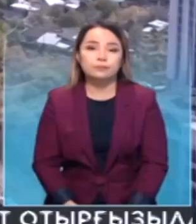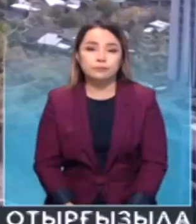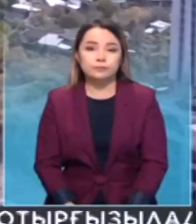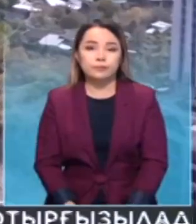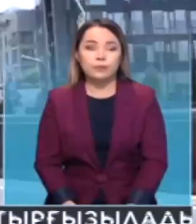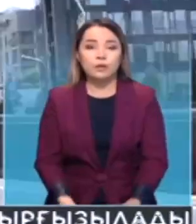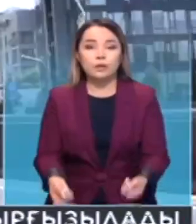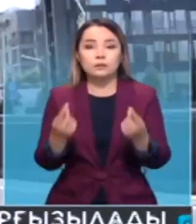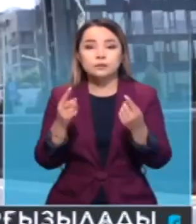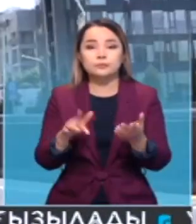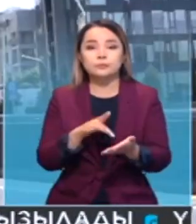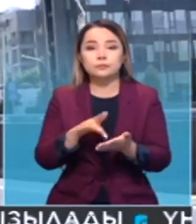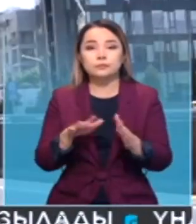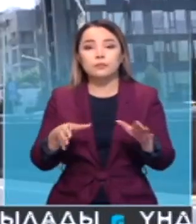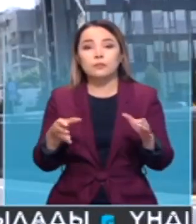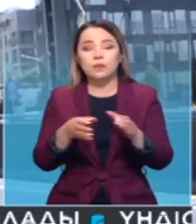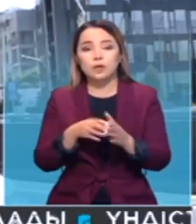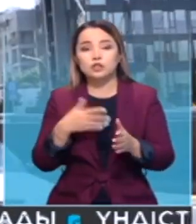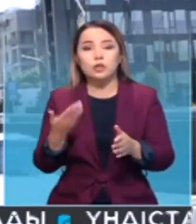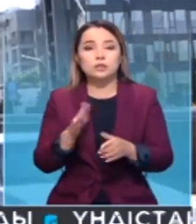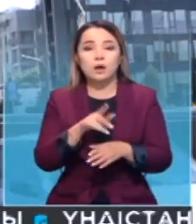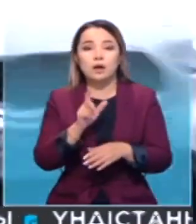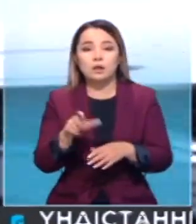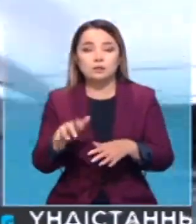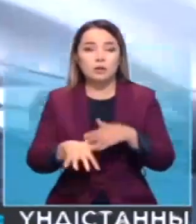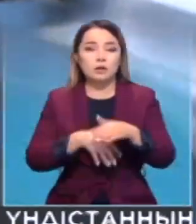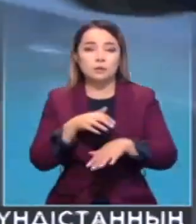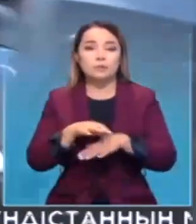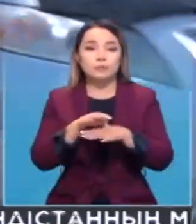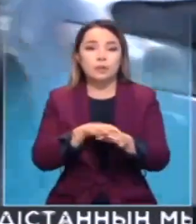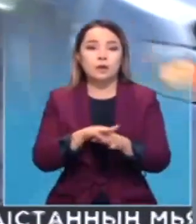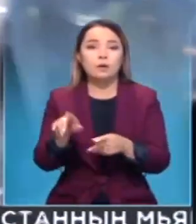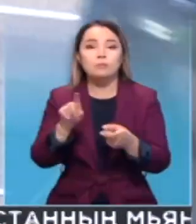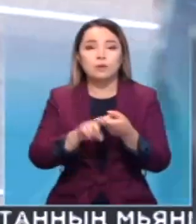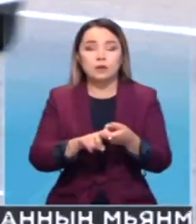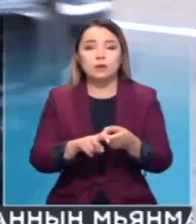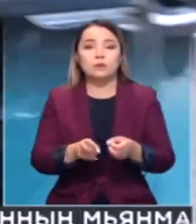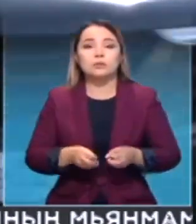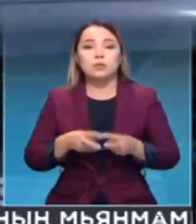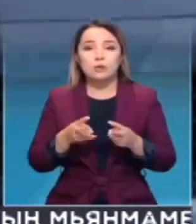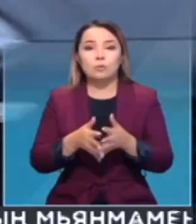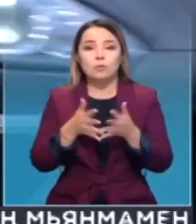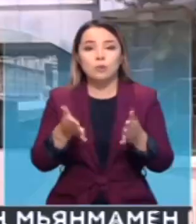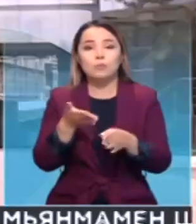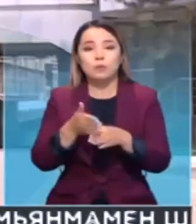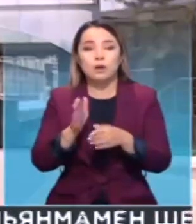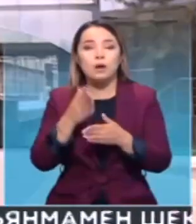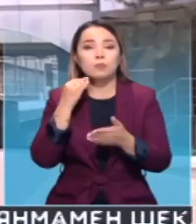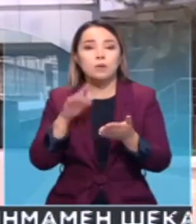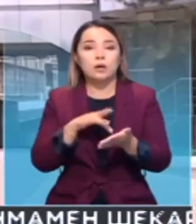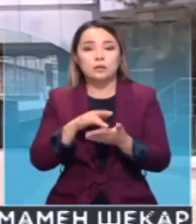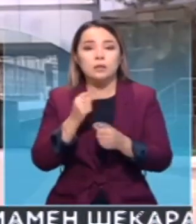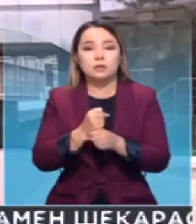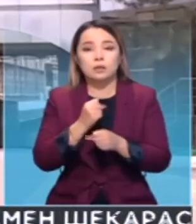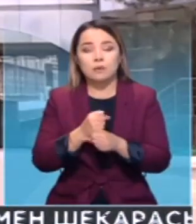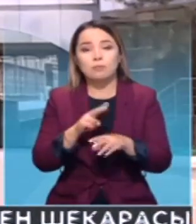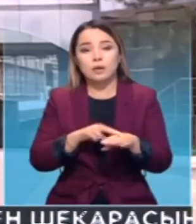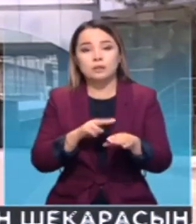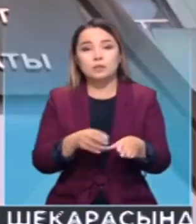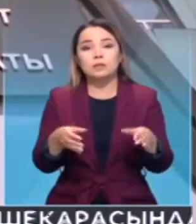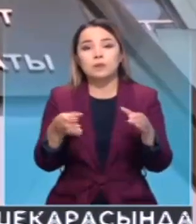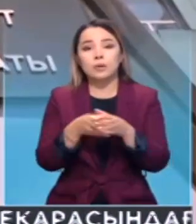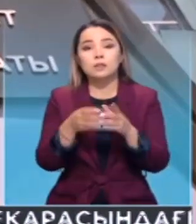Ірі мегаполис болғандықтан әрі жан-жақтан адамның көптеп келуіне байланысты қылмыстың басым бөлігі Алматыда жасалады. Дегенмен полиция